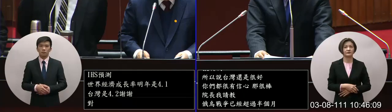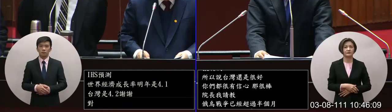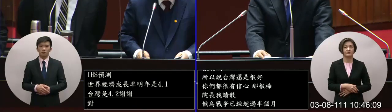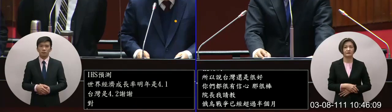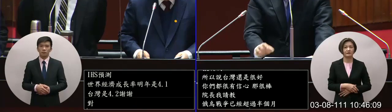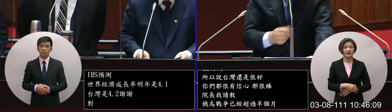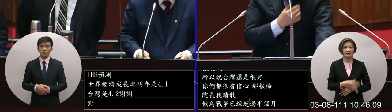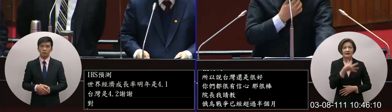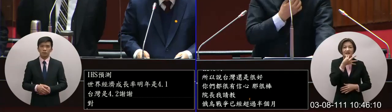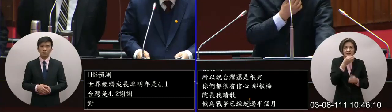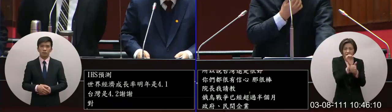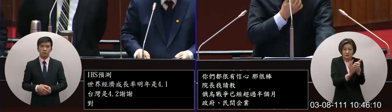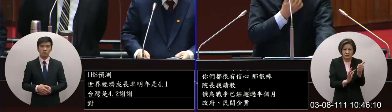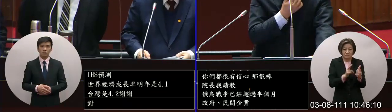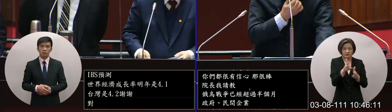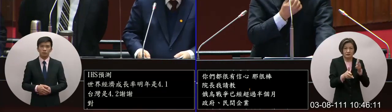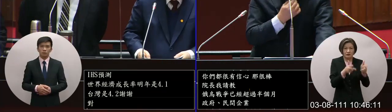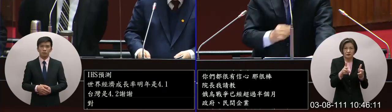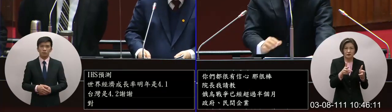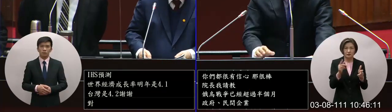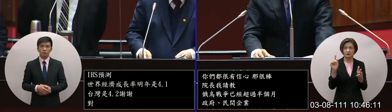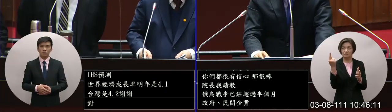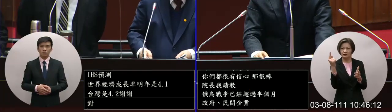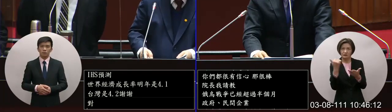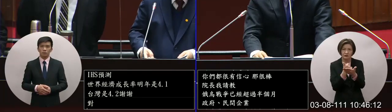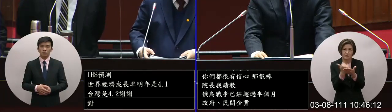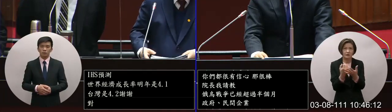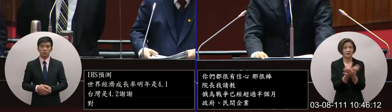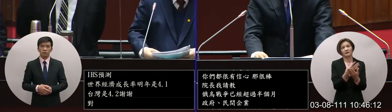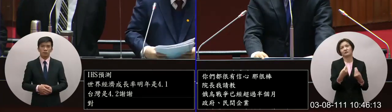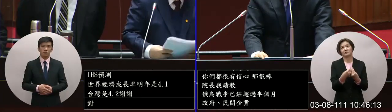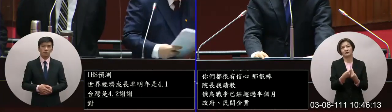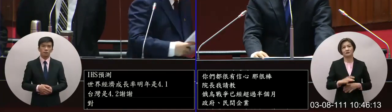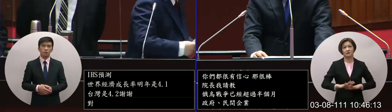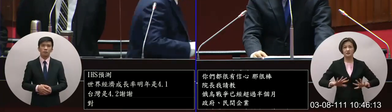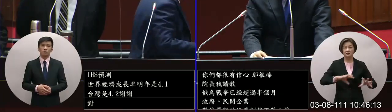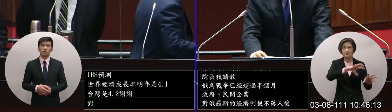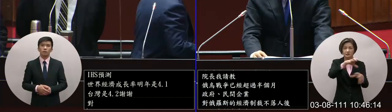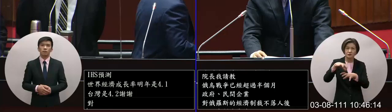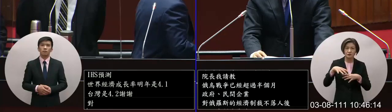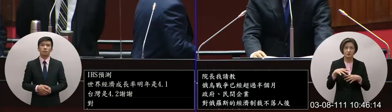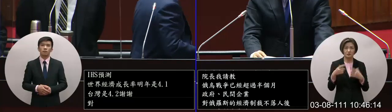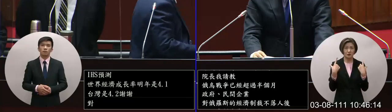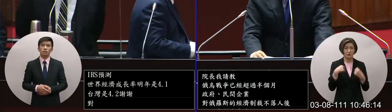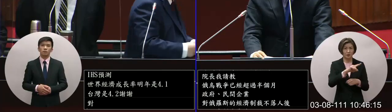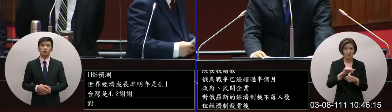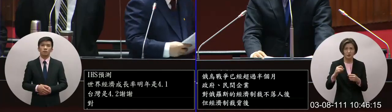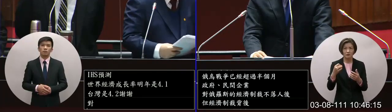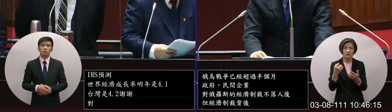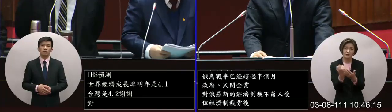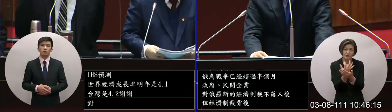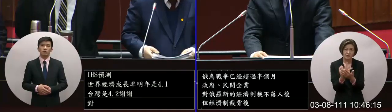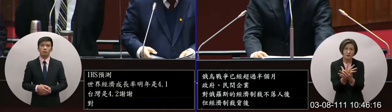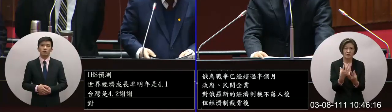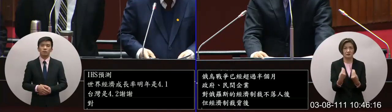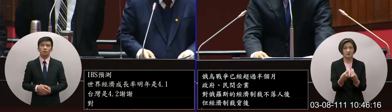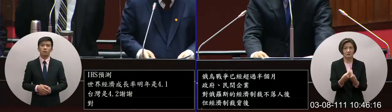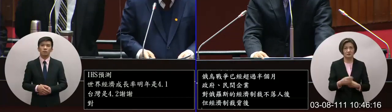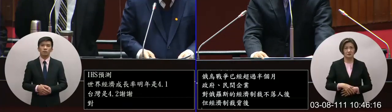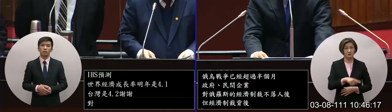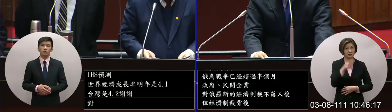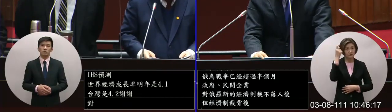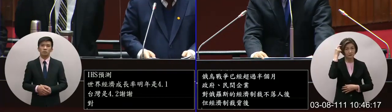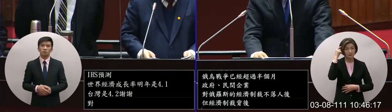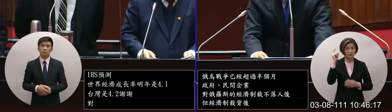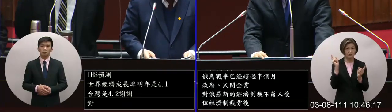断裂的危机。那院长，面对全球供应链危机的到来，哦，那请问你认